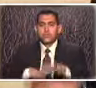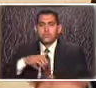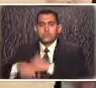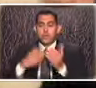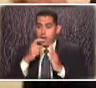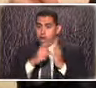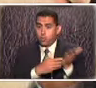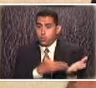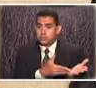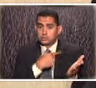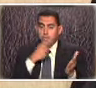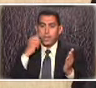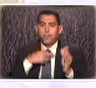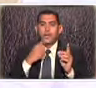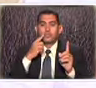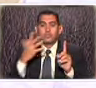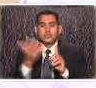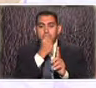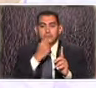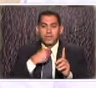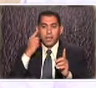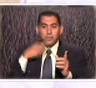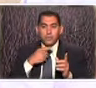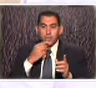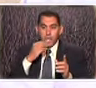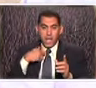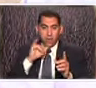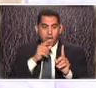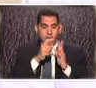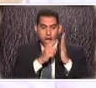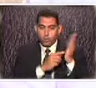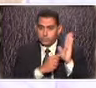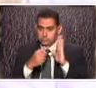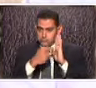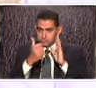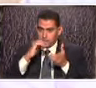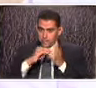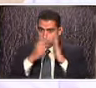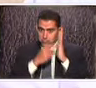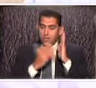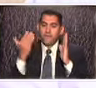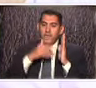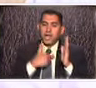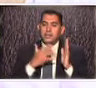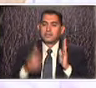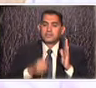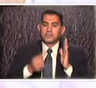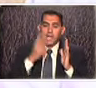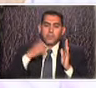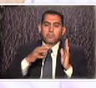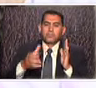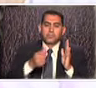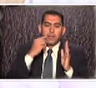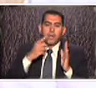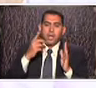قانونيه لكن الغايه غير نبيله وهي وبالتالي صحه الوسيله لا تغسل قاذورات الغايه اذا كانت